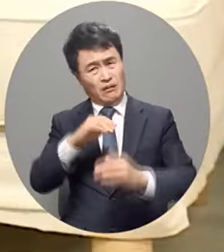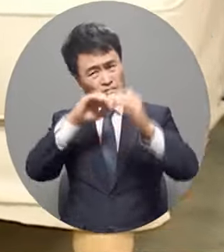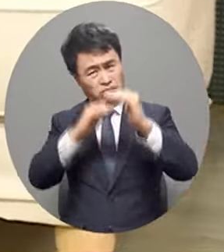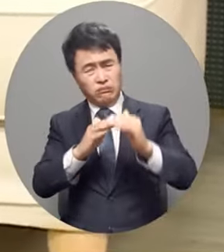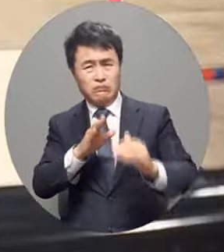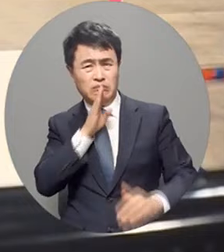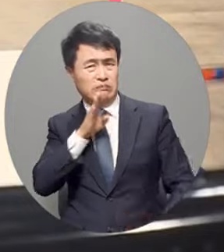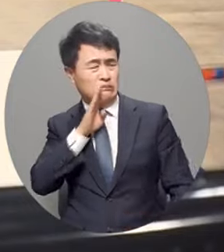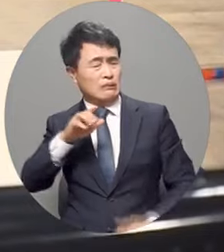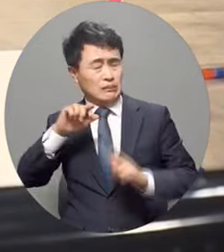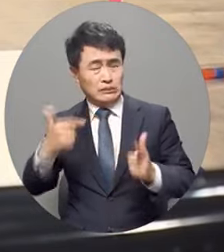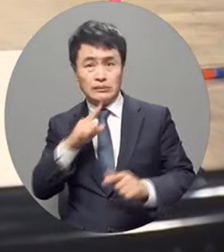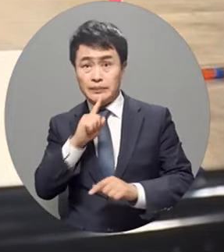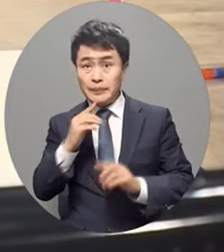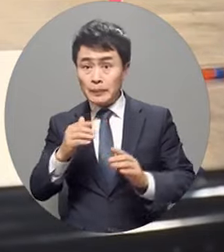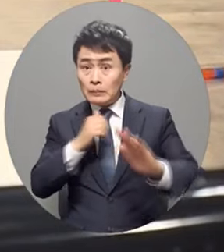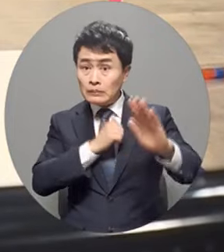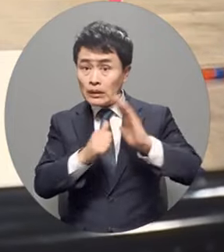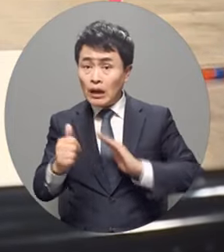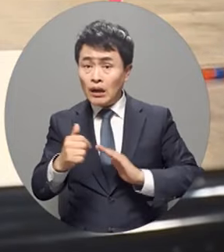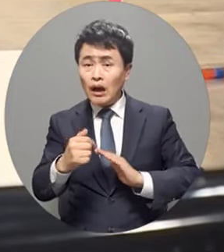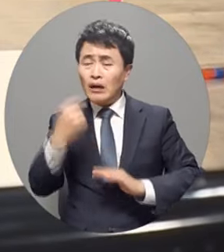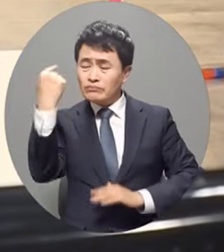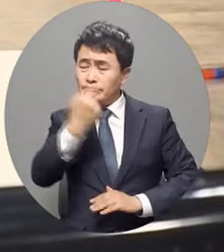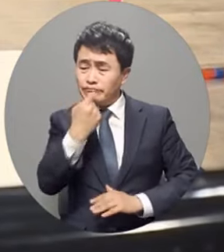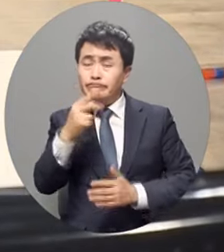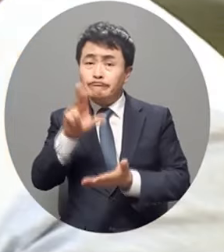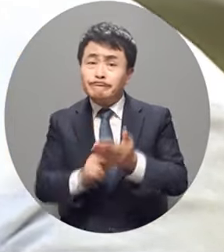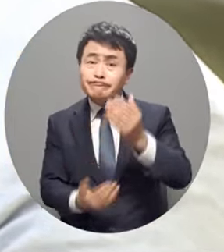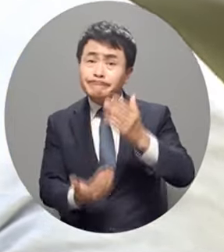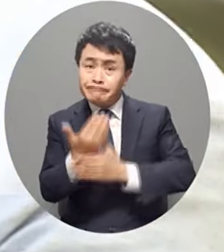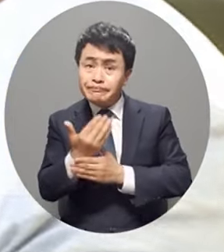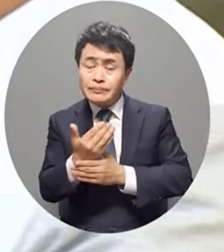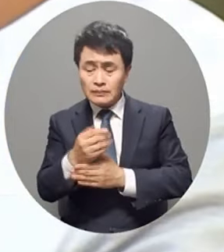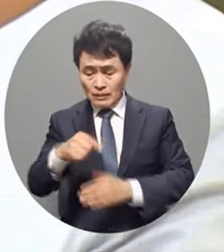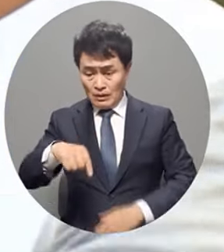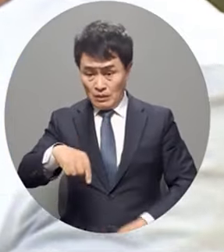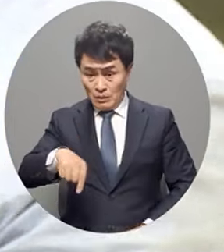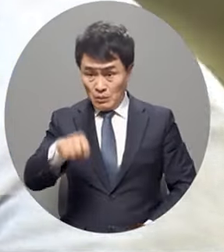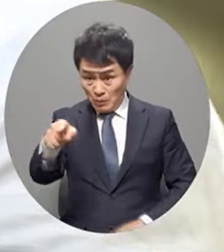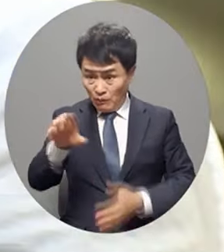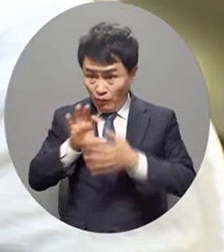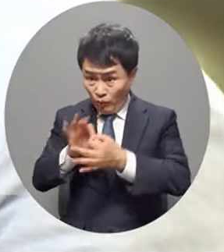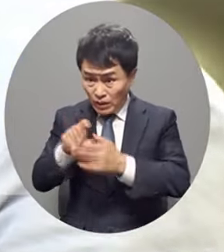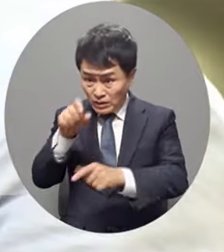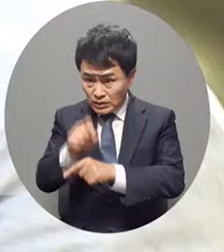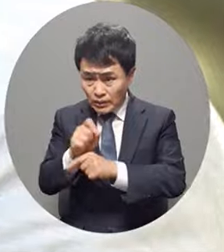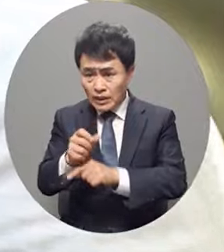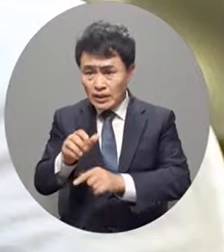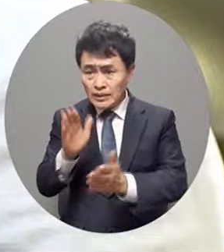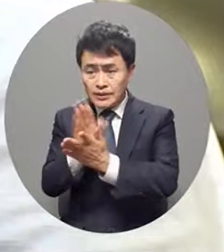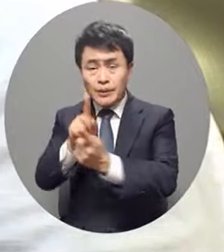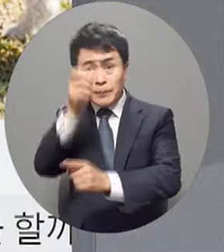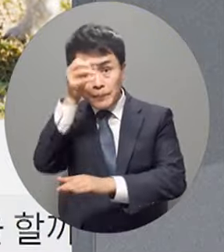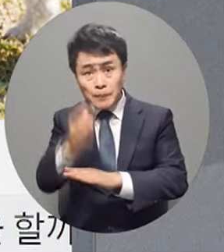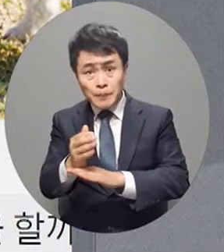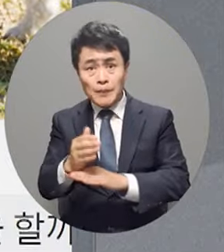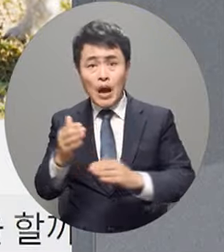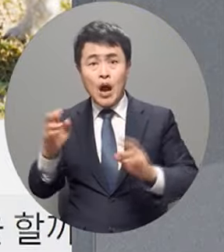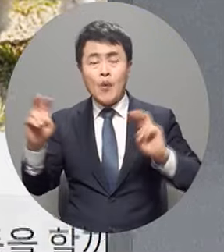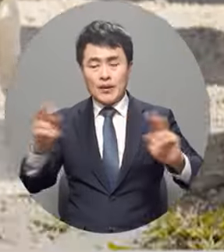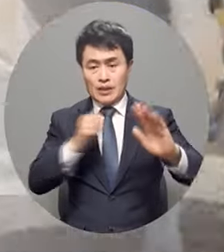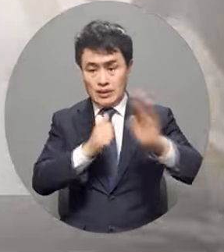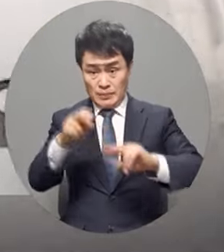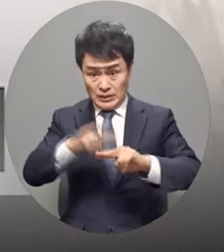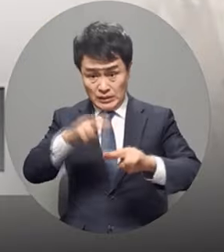했습니다 이어 대표로서 부족해 생긴 문제에 대해서는 당사자에게 직접 사과하겠다 회사 대표자리를 내려놓고 더